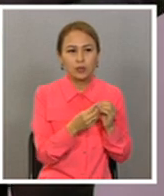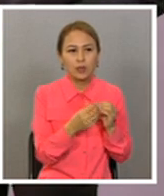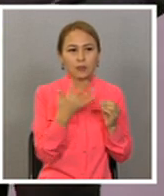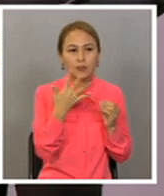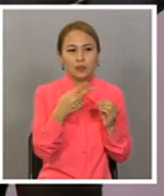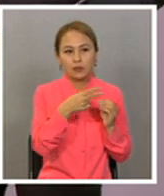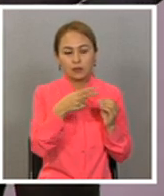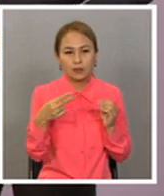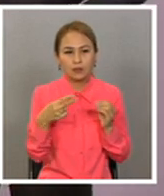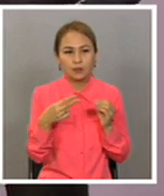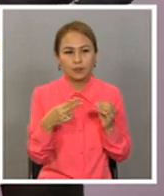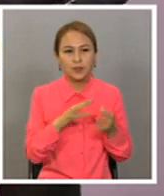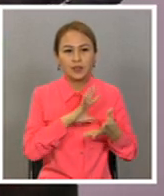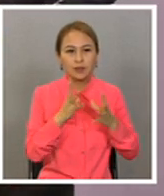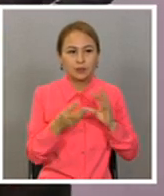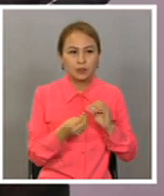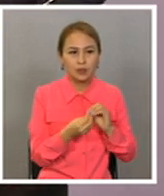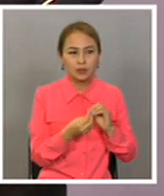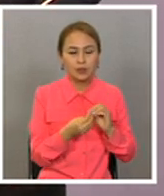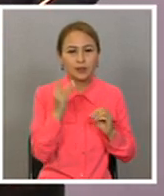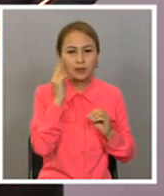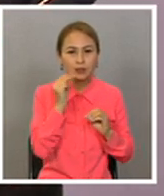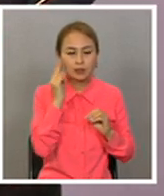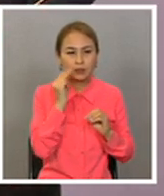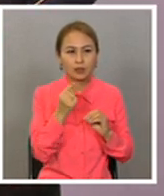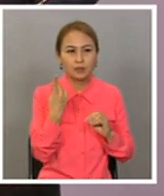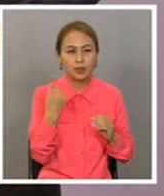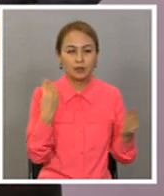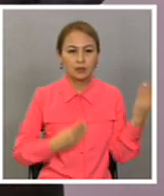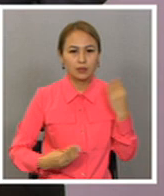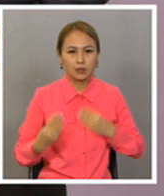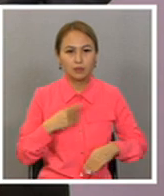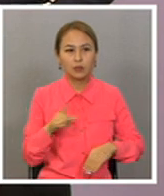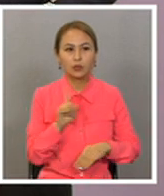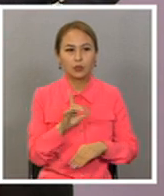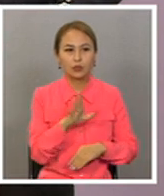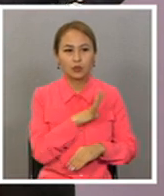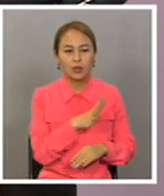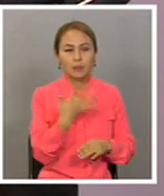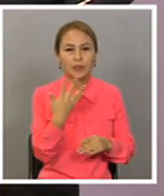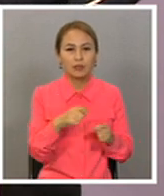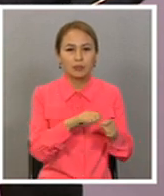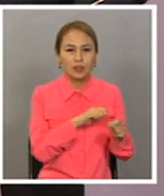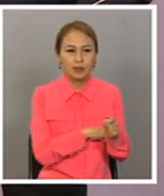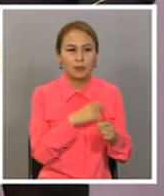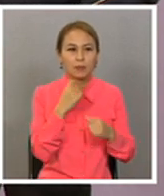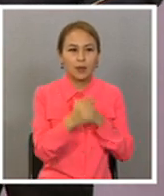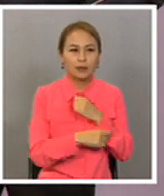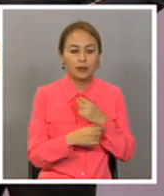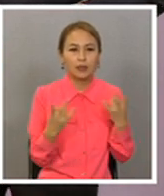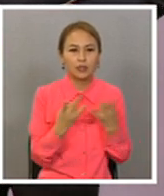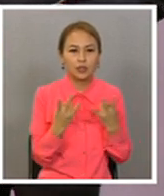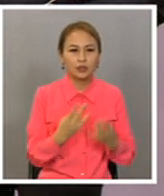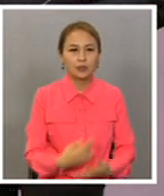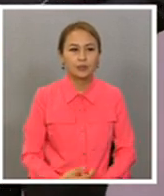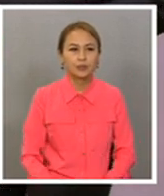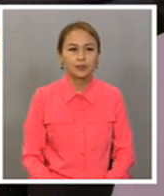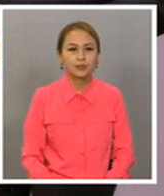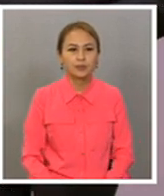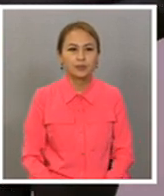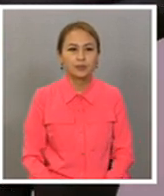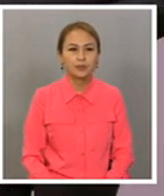тең. Демек, ерлерге бір сырт киім тігу үшін 5 метр мата жұмсалады екен.